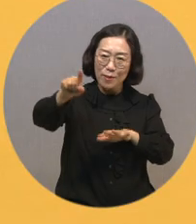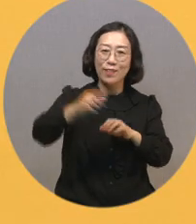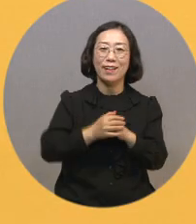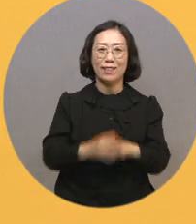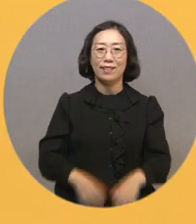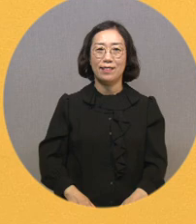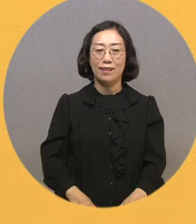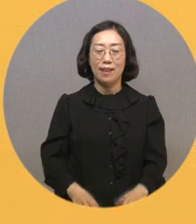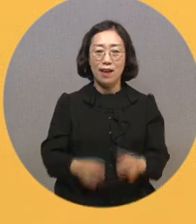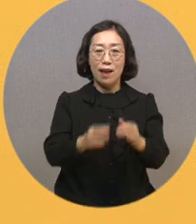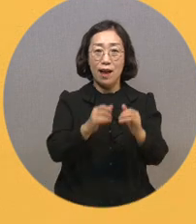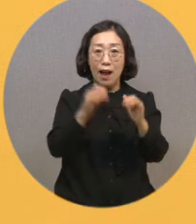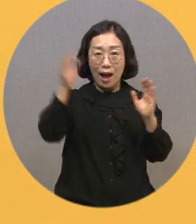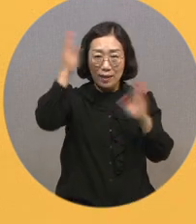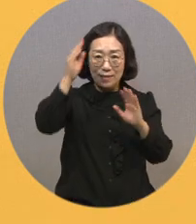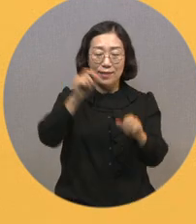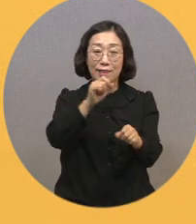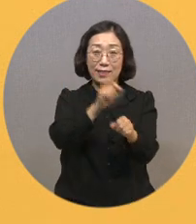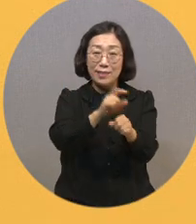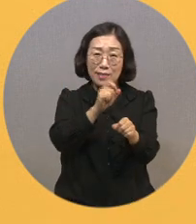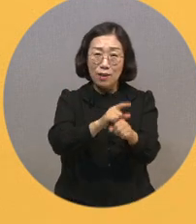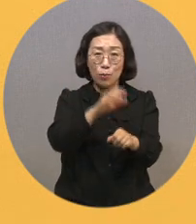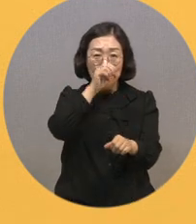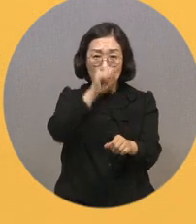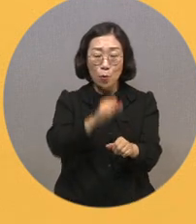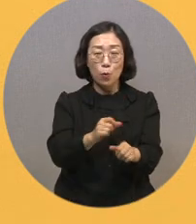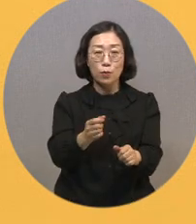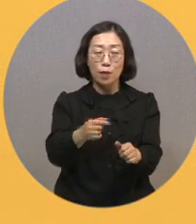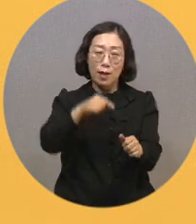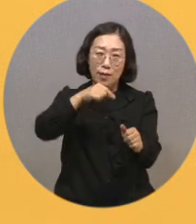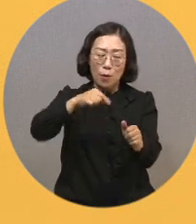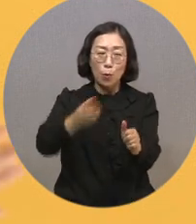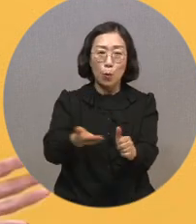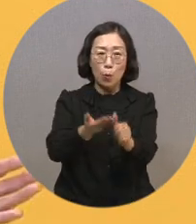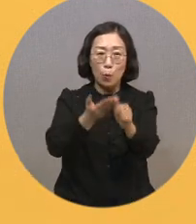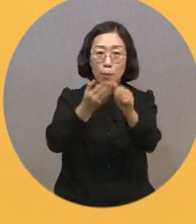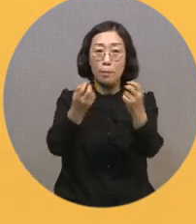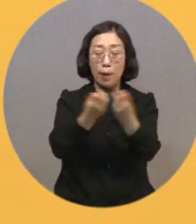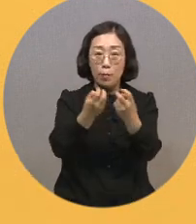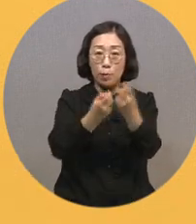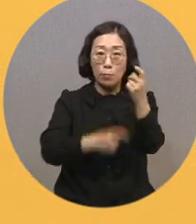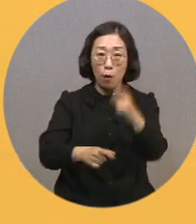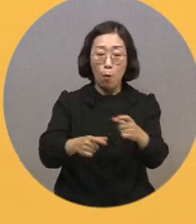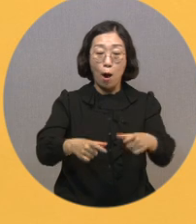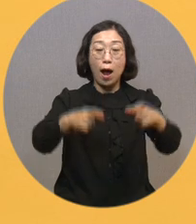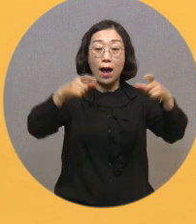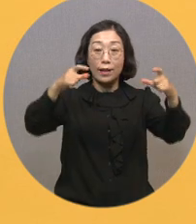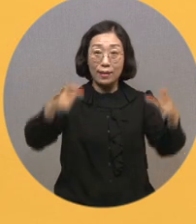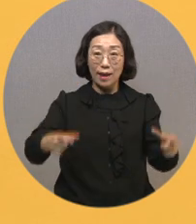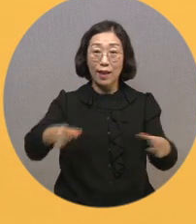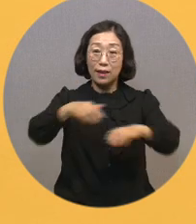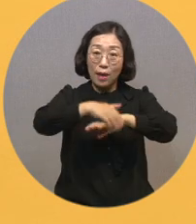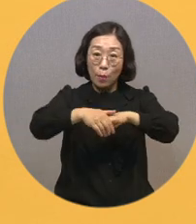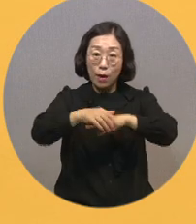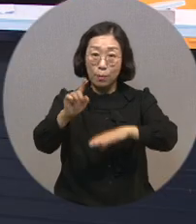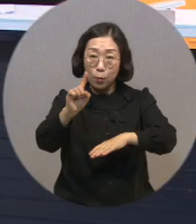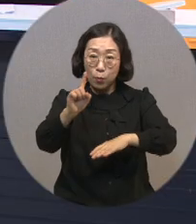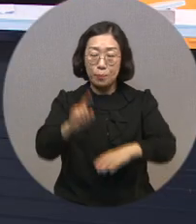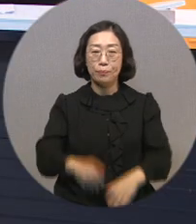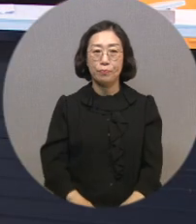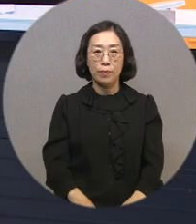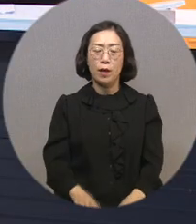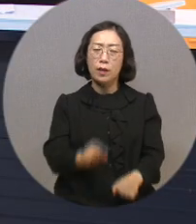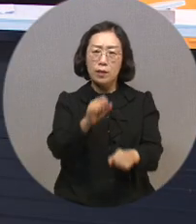학생들의 인성 교육은 어떻게 진행이 되고 있는지, 그리고 이걸 조금 더 이렇게 확대를 할 계획은 없으신지요?